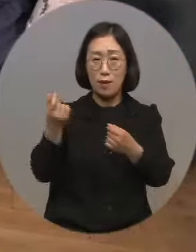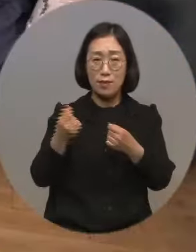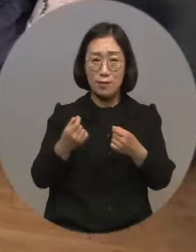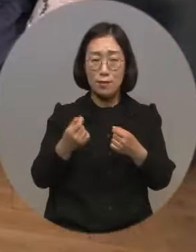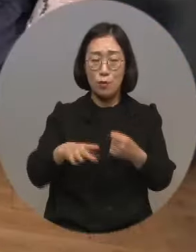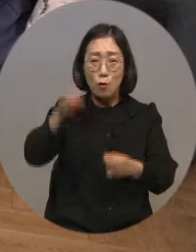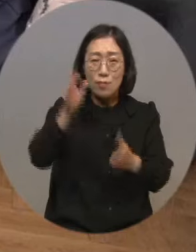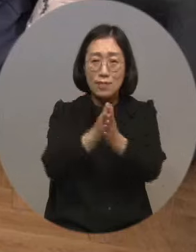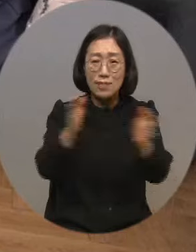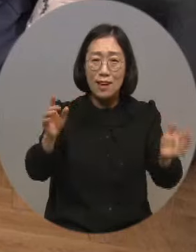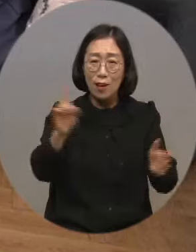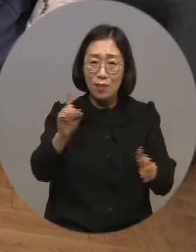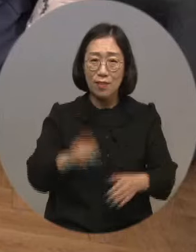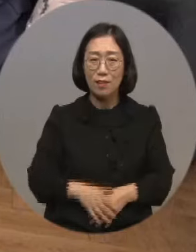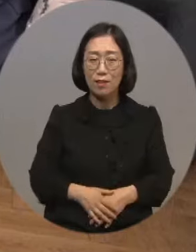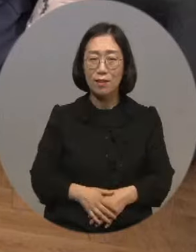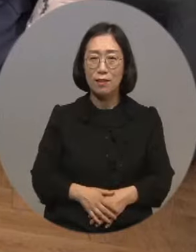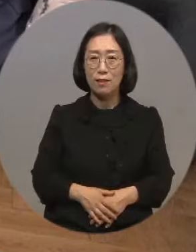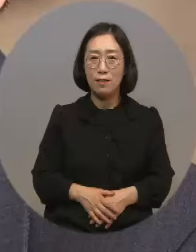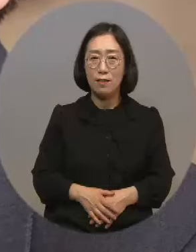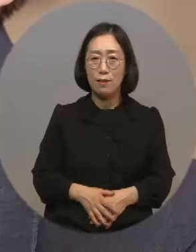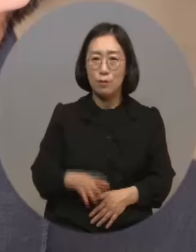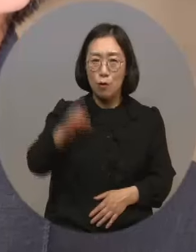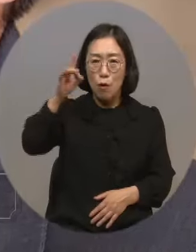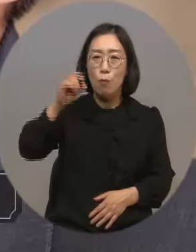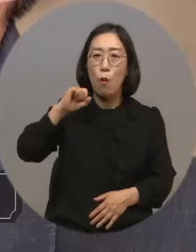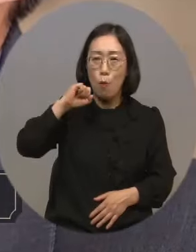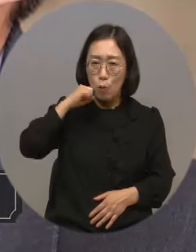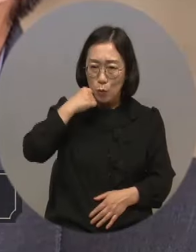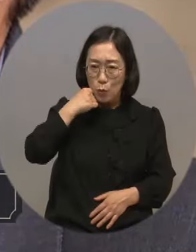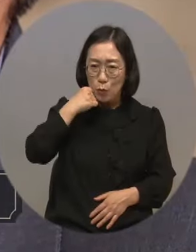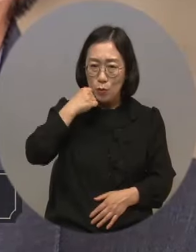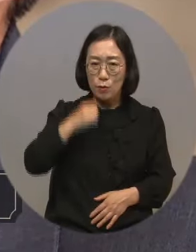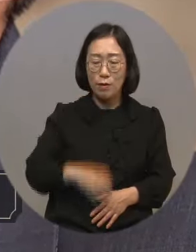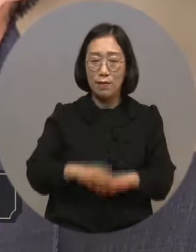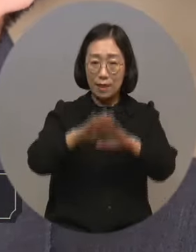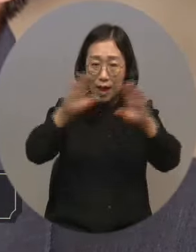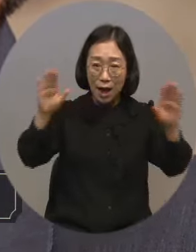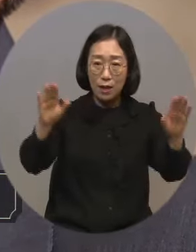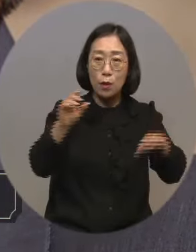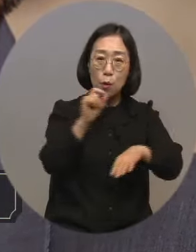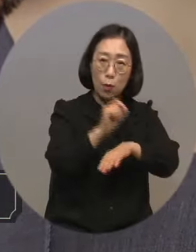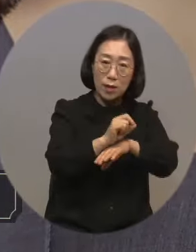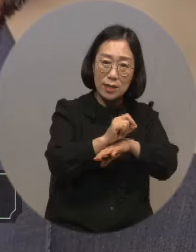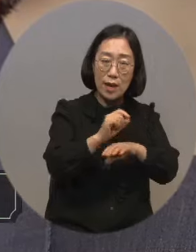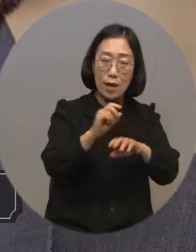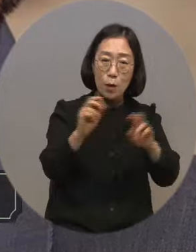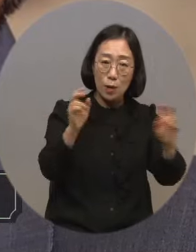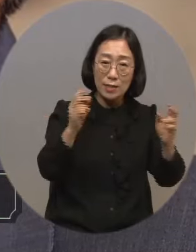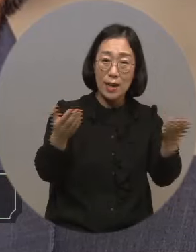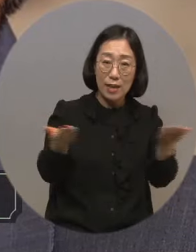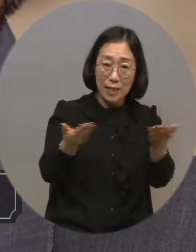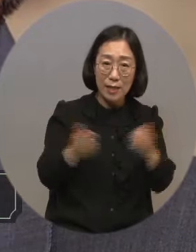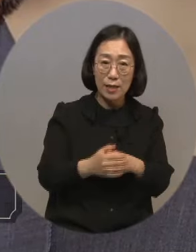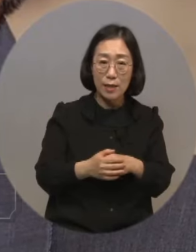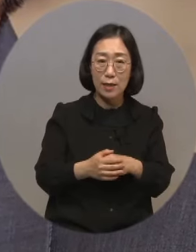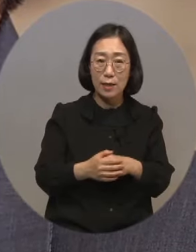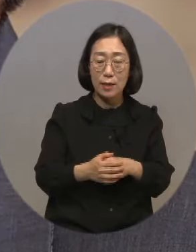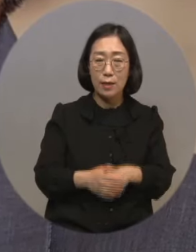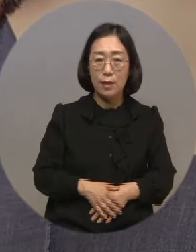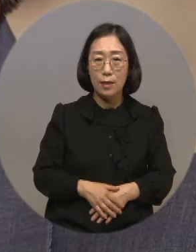어땠습니까? 엄청 막막했고요. 낮에는 회사 근무하고 저녁에는 알아야 뭔가를 할 수 있을 것